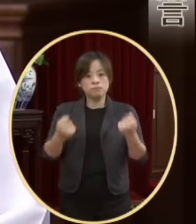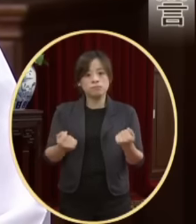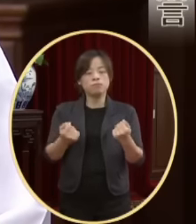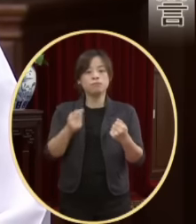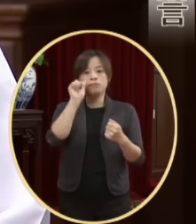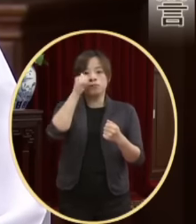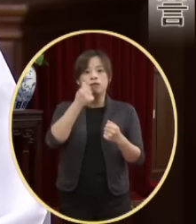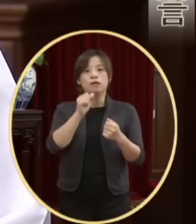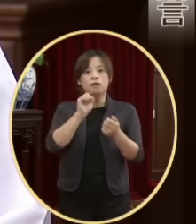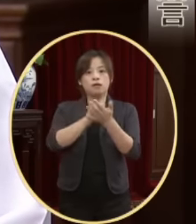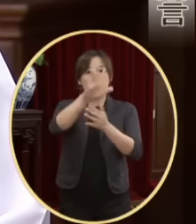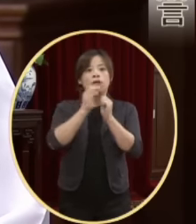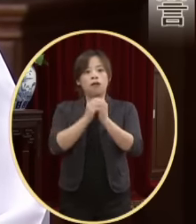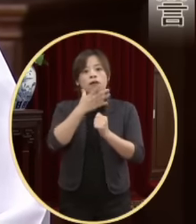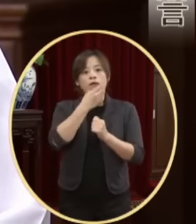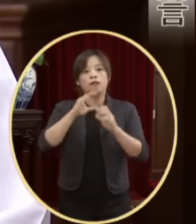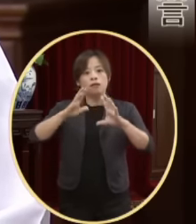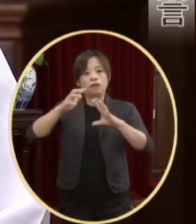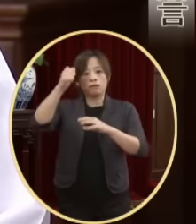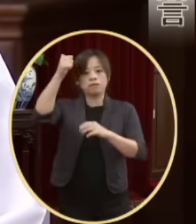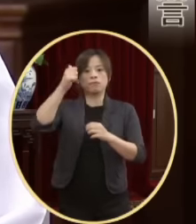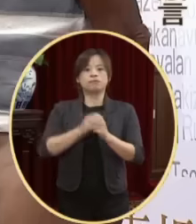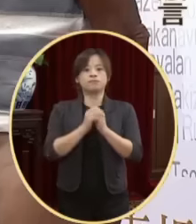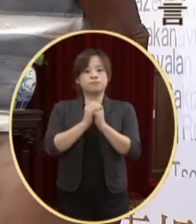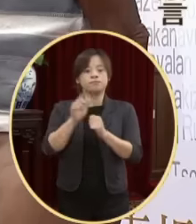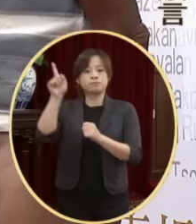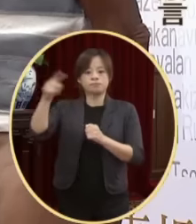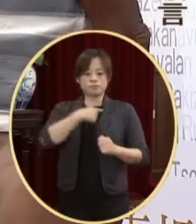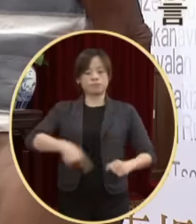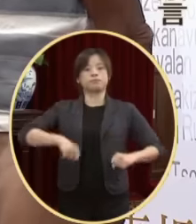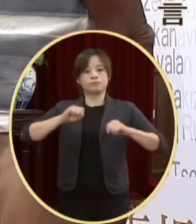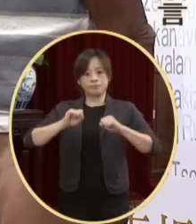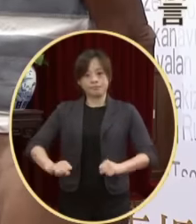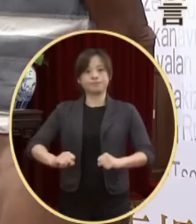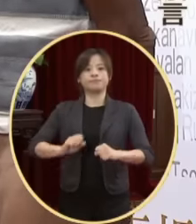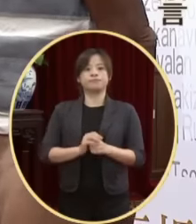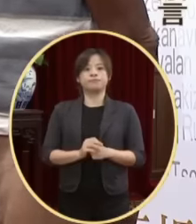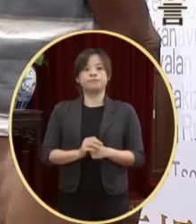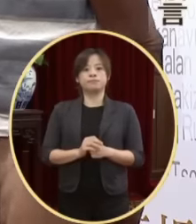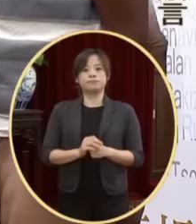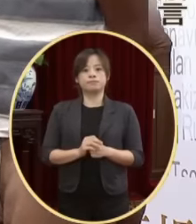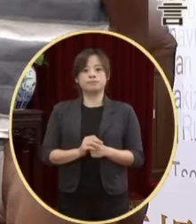特别要祝福我们的总统，祝你身体健康。